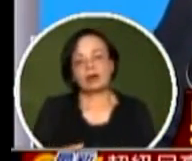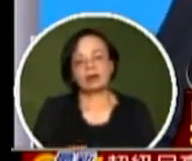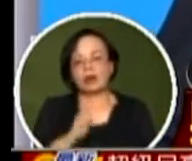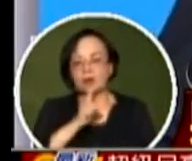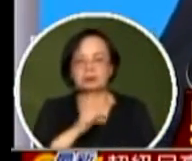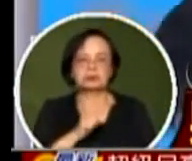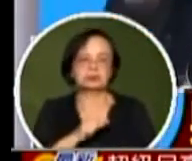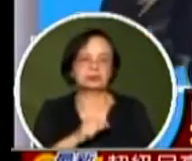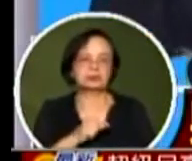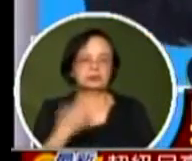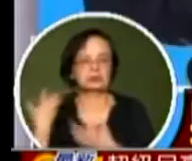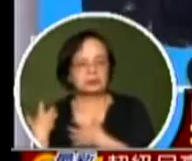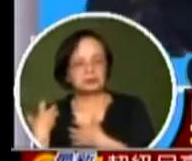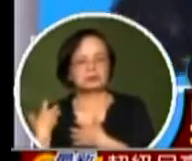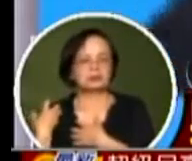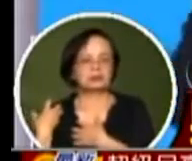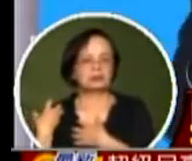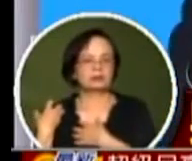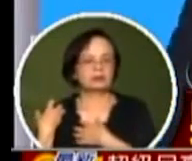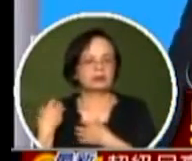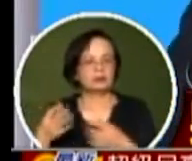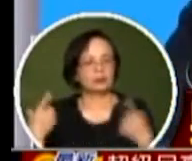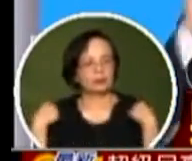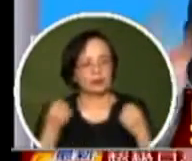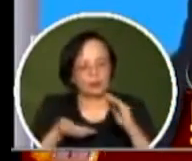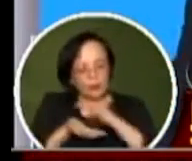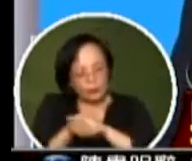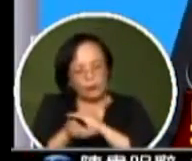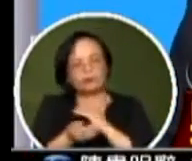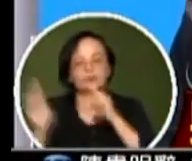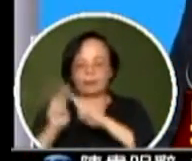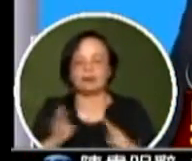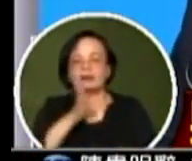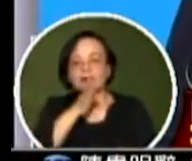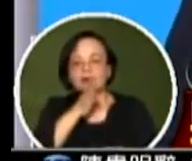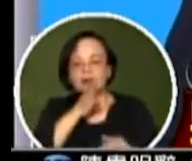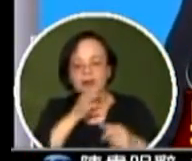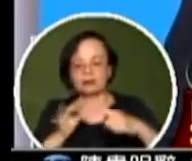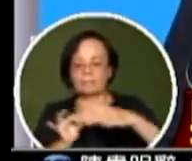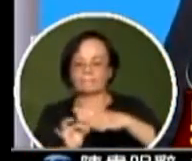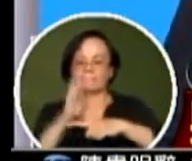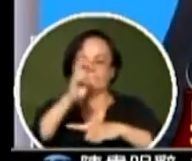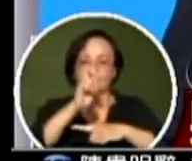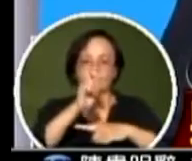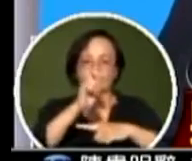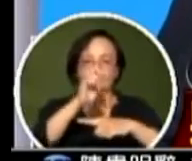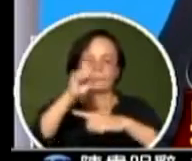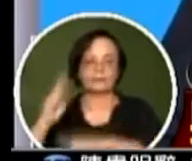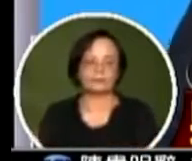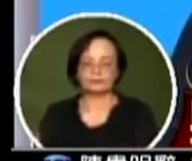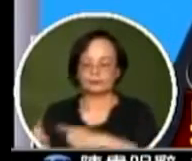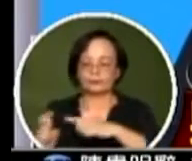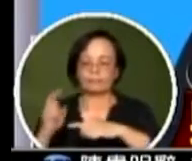负债容易。降对20%，降了16%，结果安尼就唔免去啊，因为安尼升400亿一